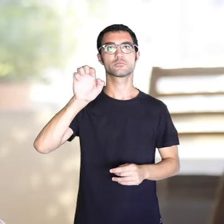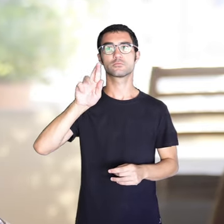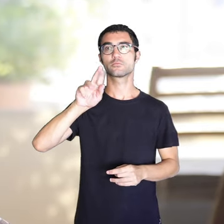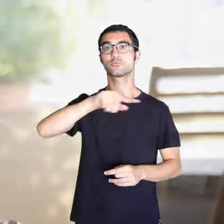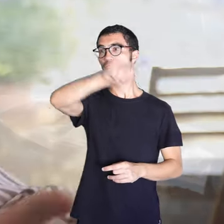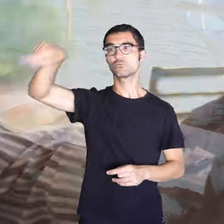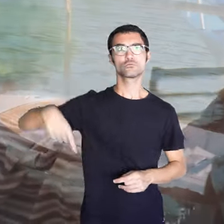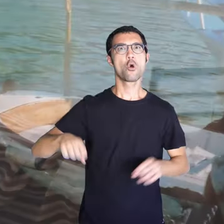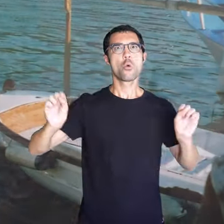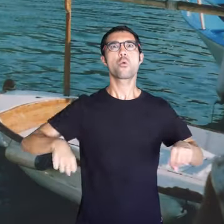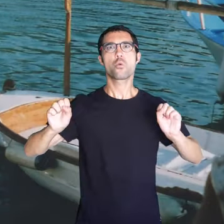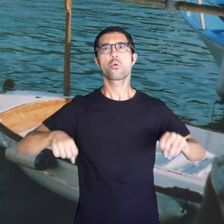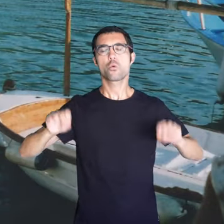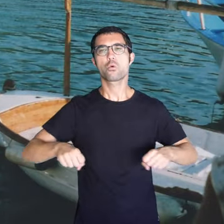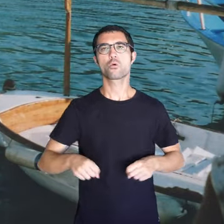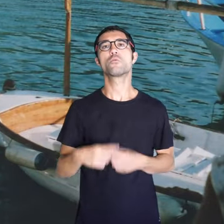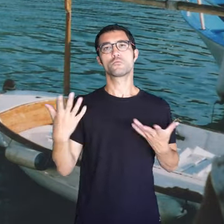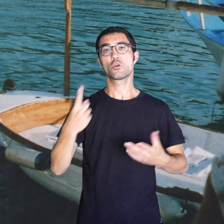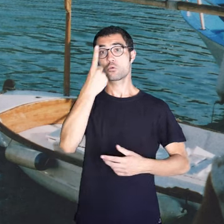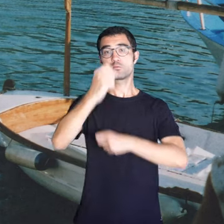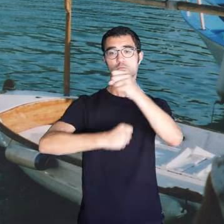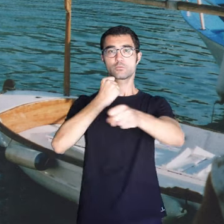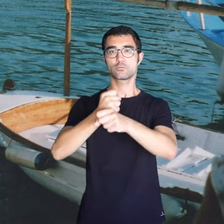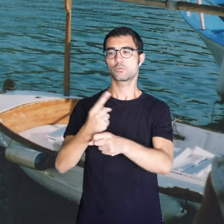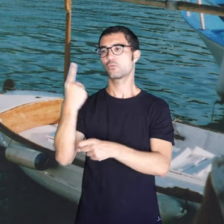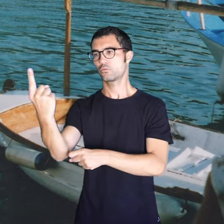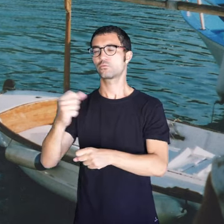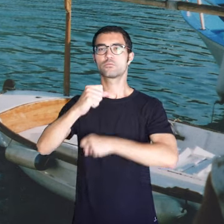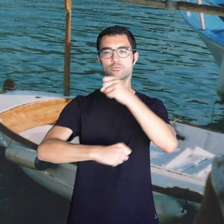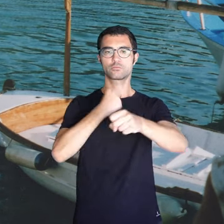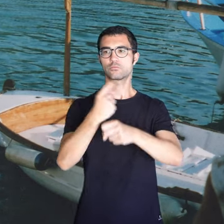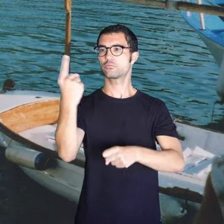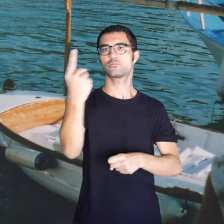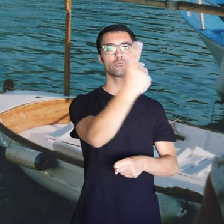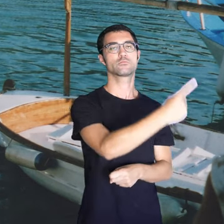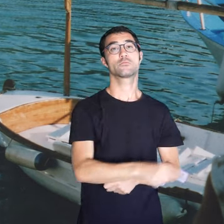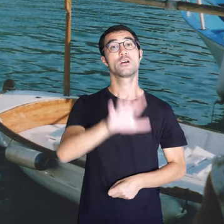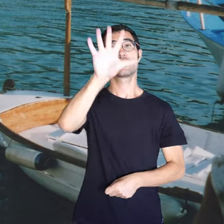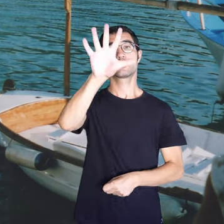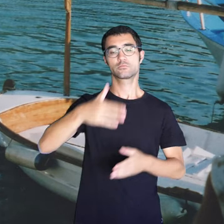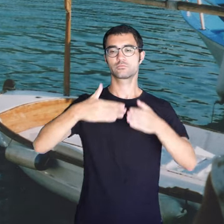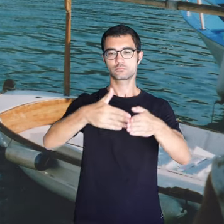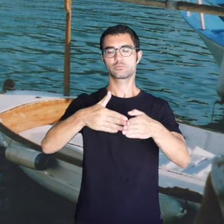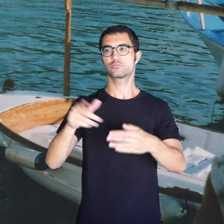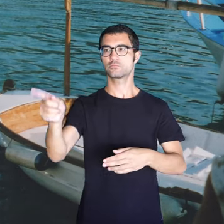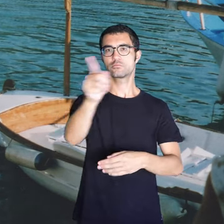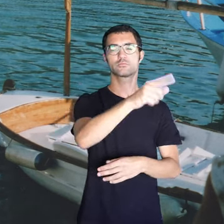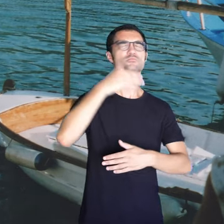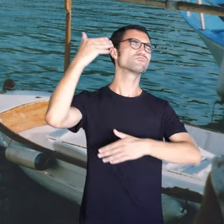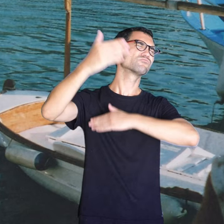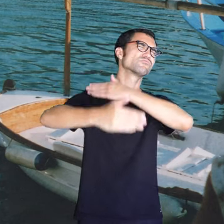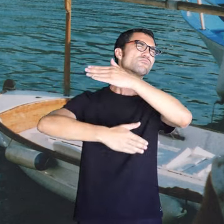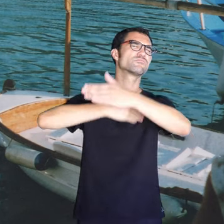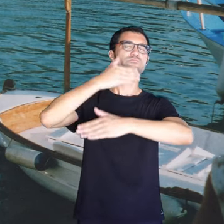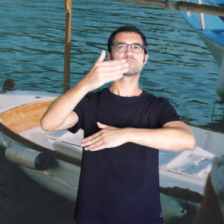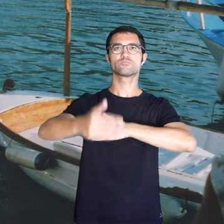barca. Hi havia 5 barques cada any, no? Però després, els parts dels temps, van